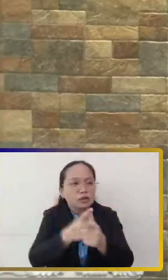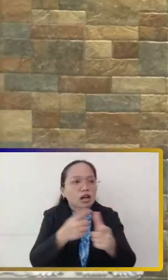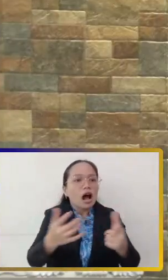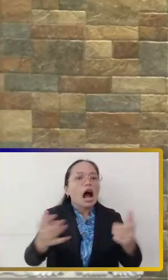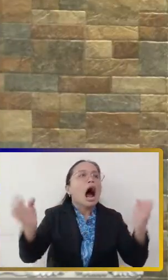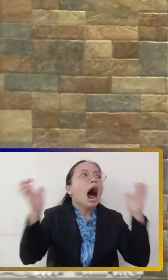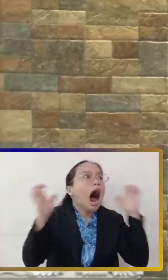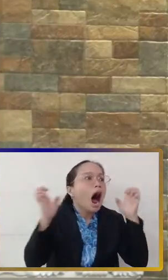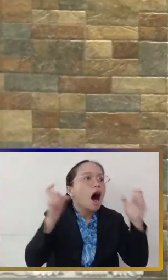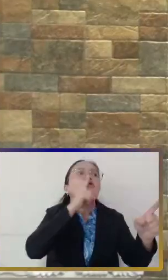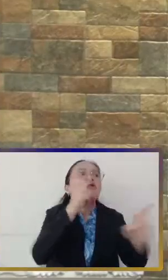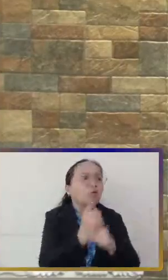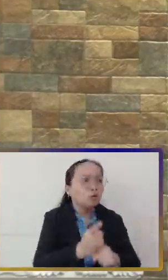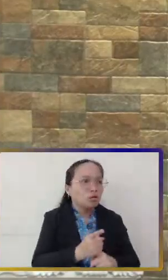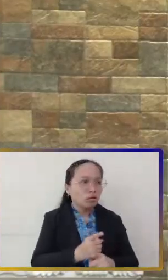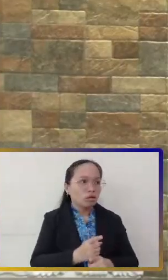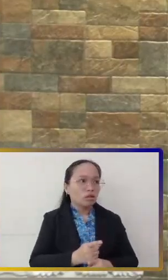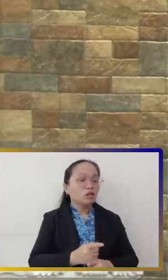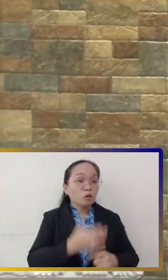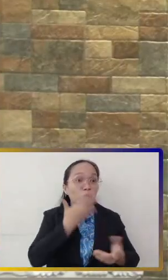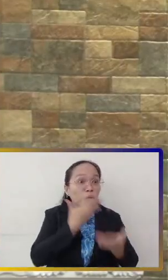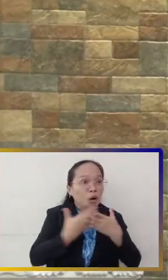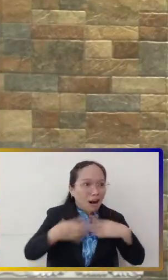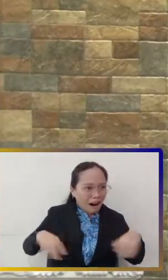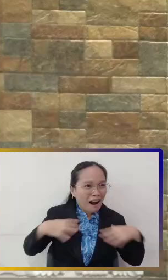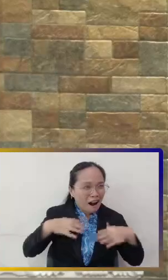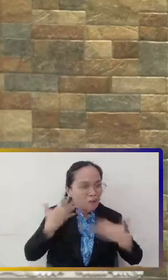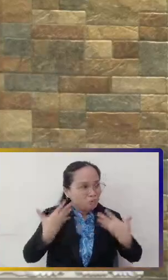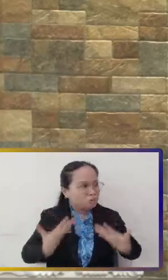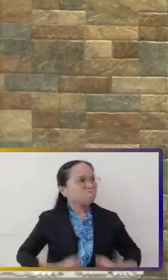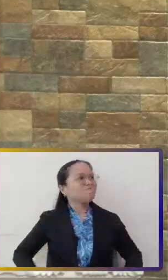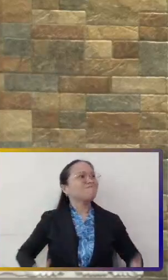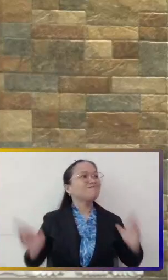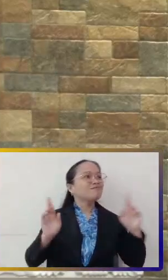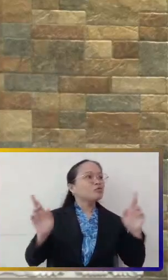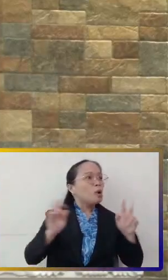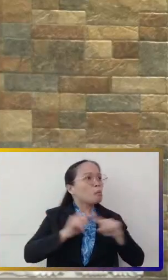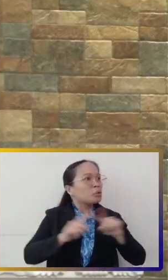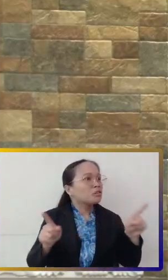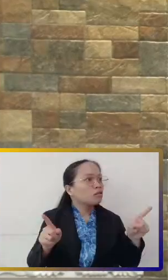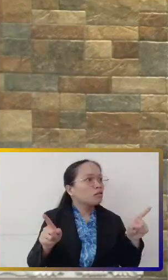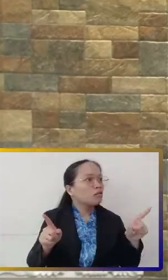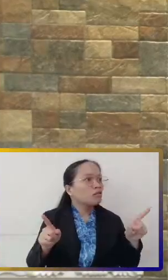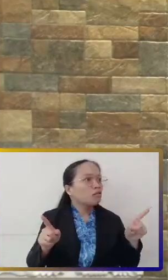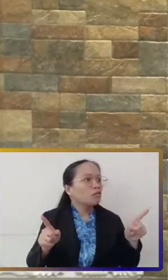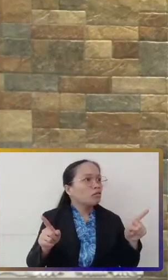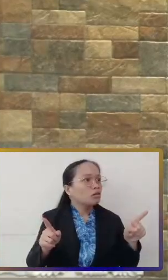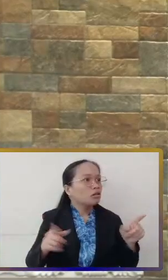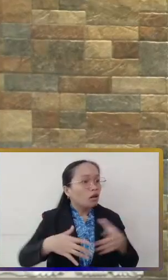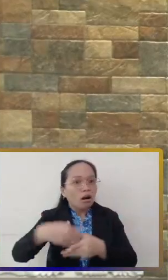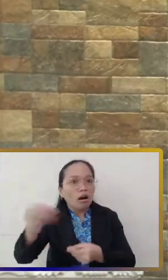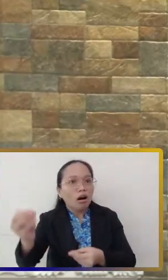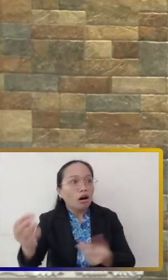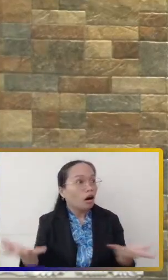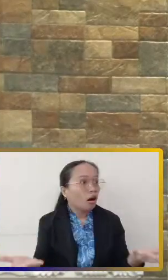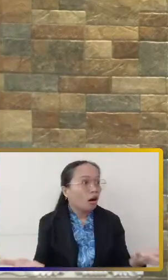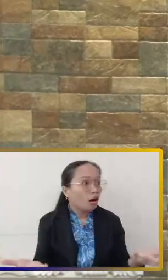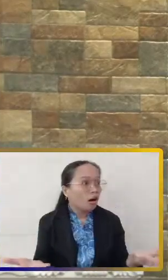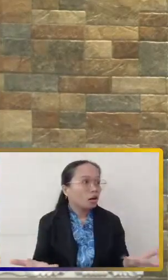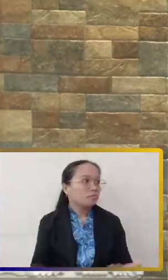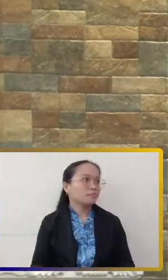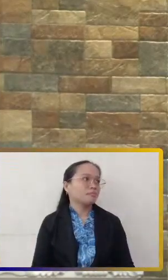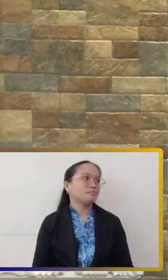inyo. Let me tell you something. Nandito pa lamang po ako sa Pilipinas. Papunta ho ng